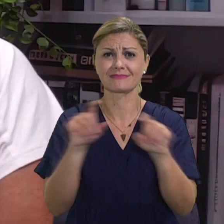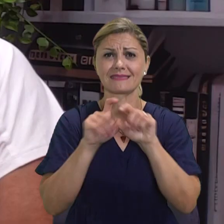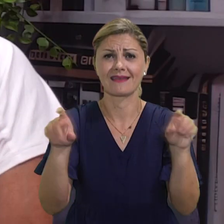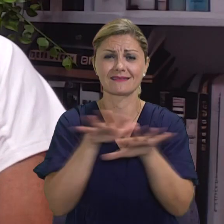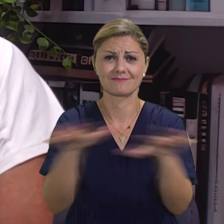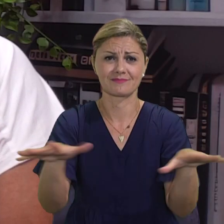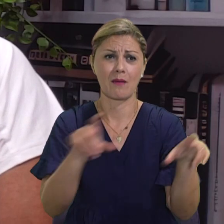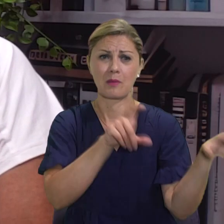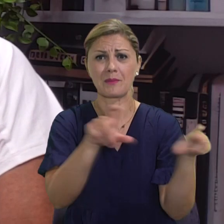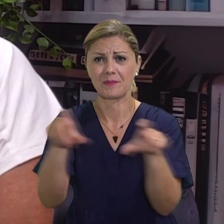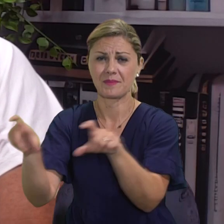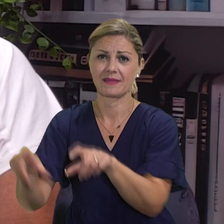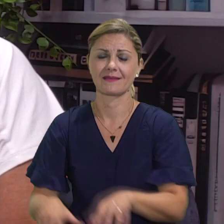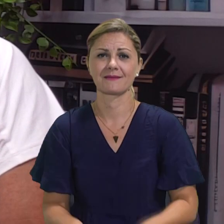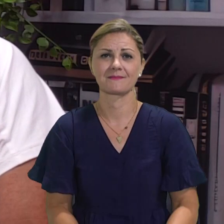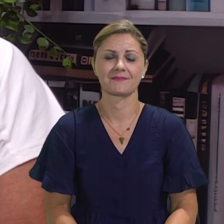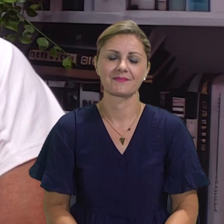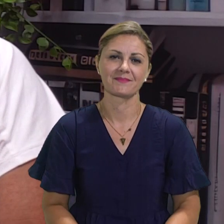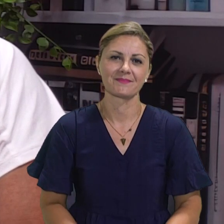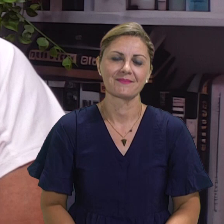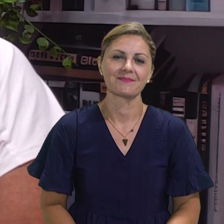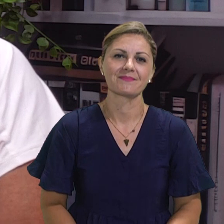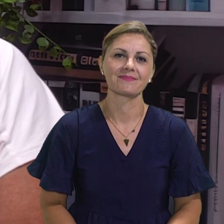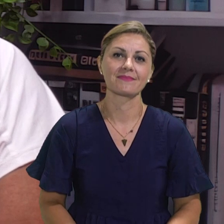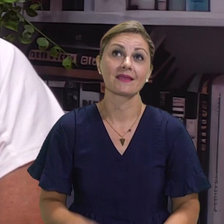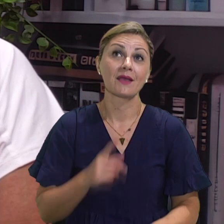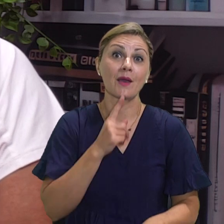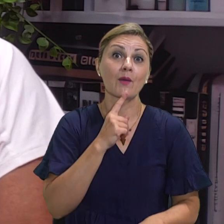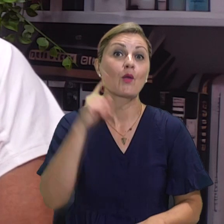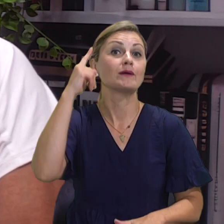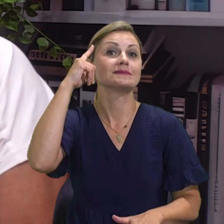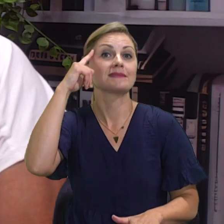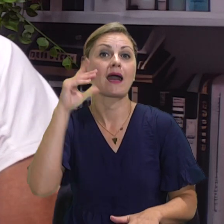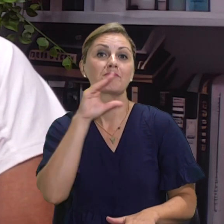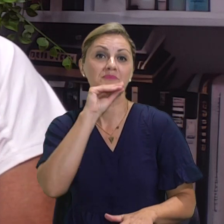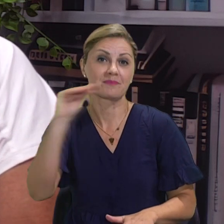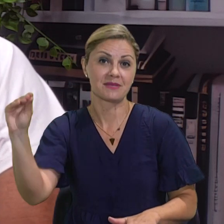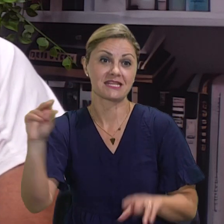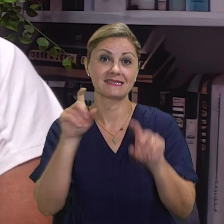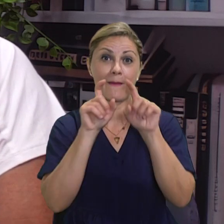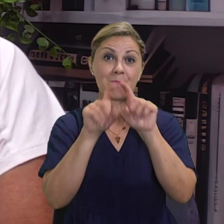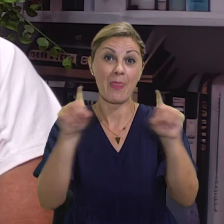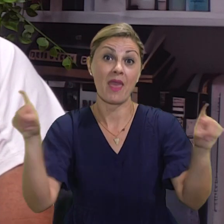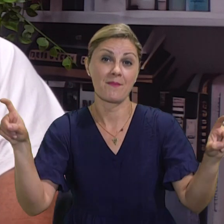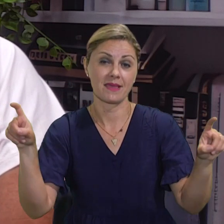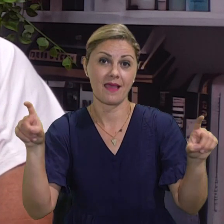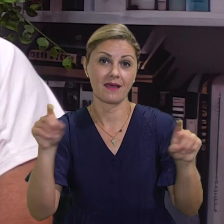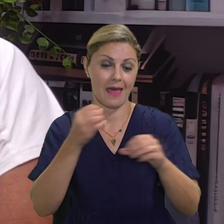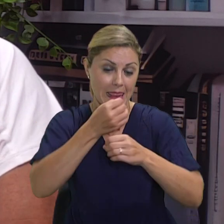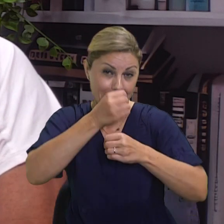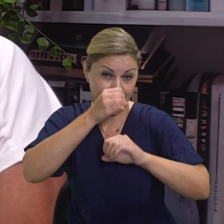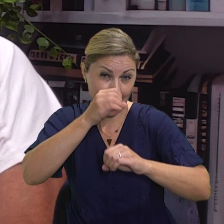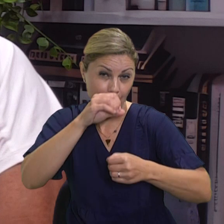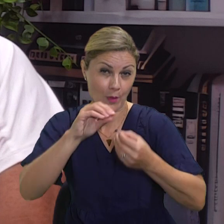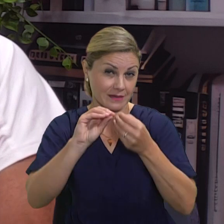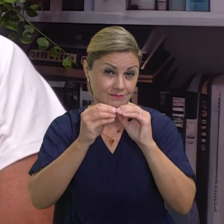Ne daj Bože nikad. Ima kod nas se stalno vrte pandemije, samo to su pandemije drugoga tipa. Ja sam jedan put nedavno kazao